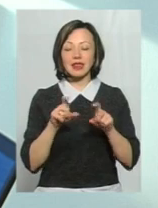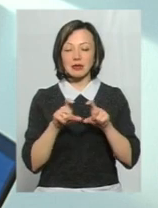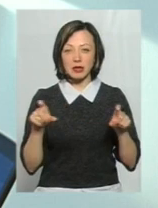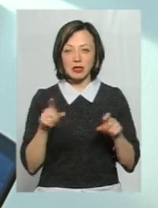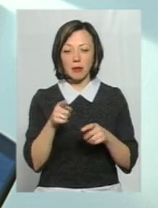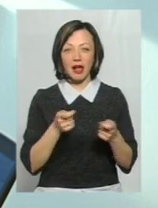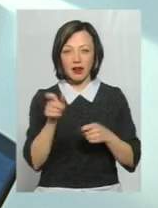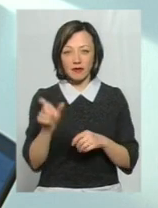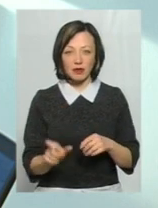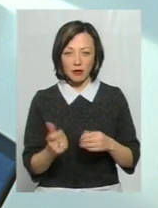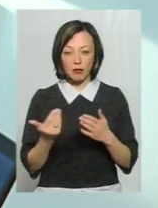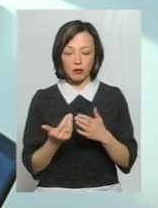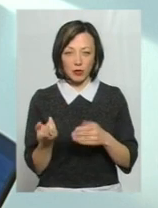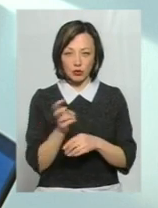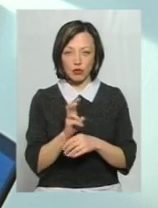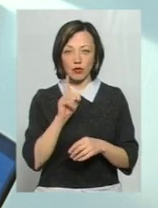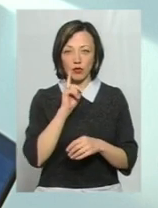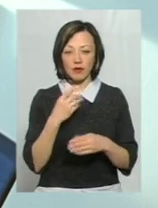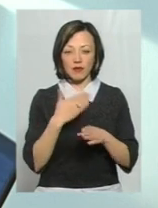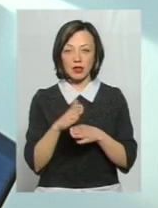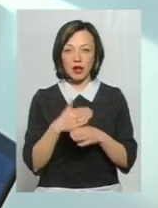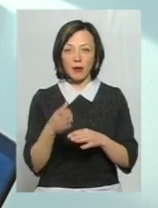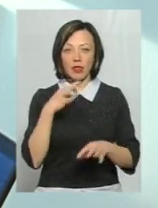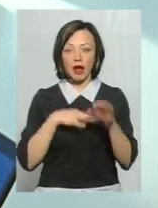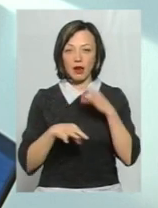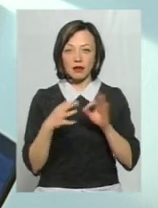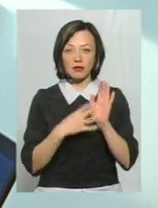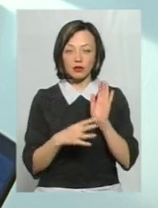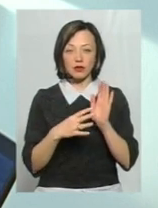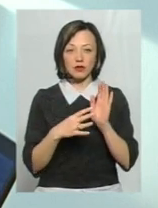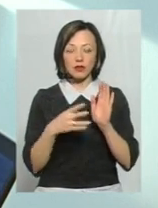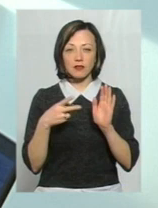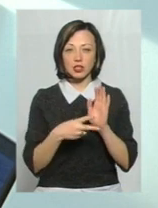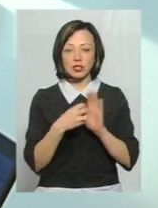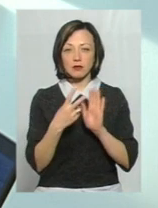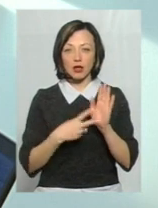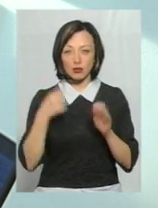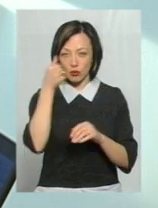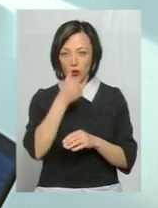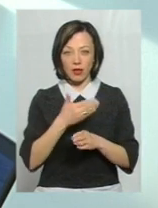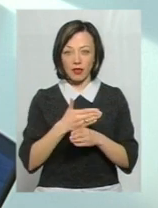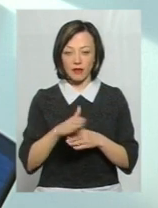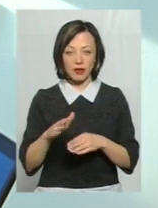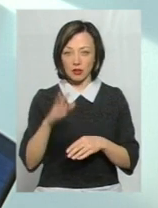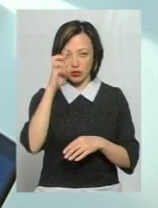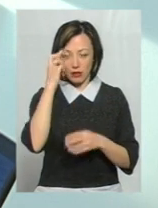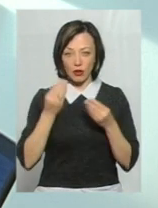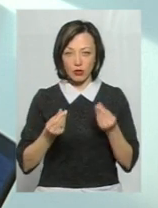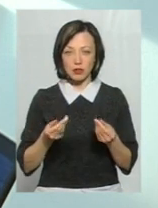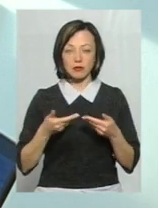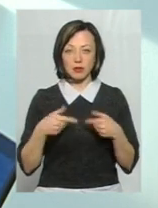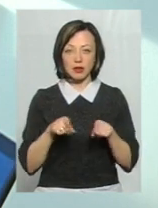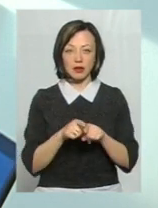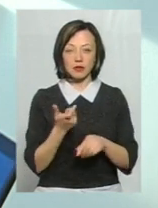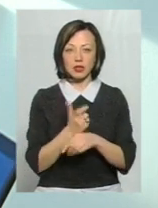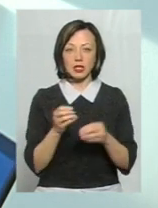керівник, який прийшов. Ми, безумовно, виділяємо на лікарства, які сьогодні, на жаль, в 2017 році не виділяли держава кошти. Ми там